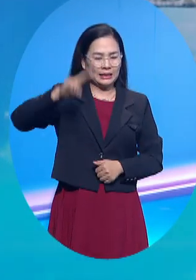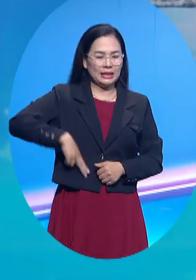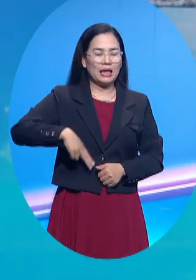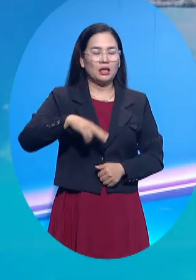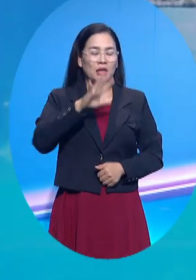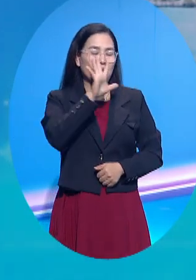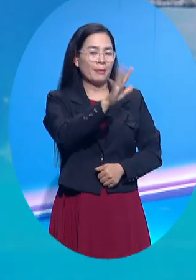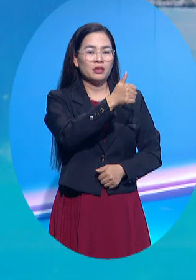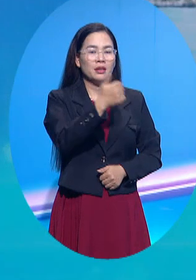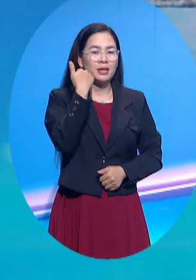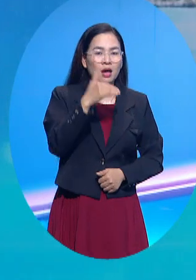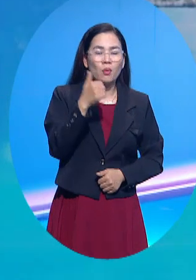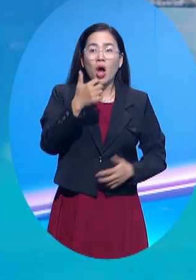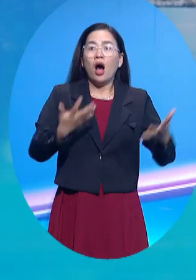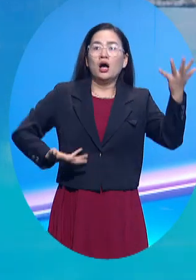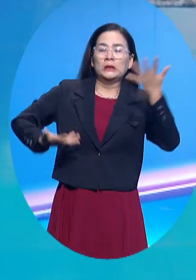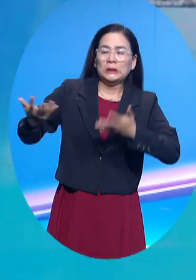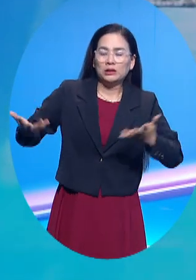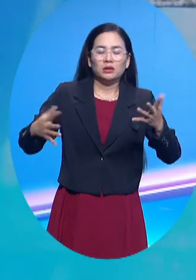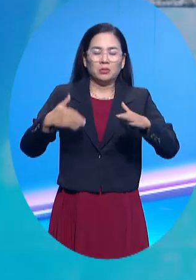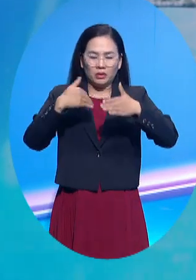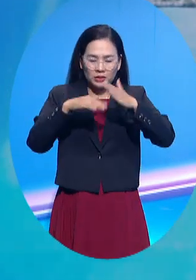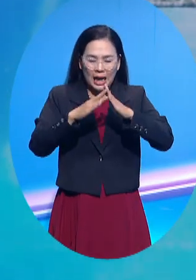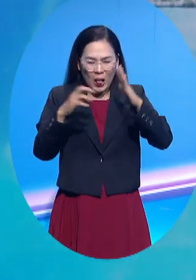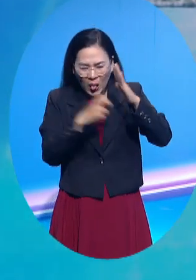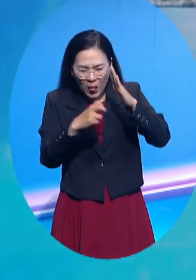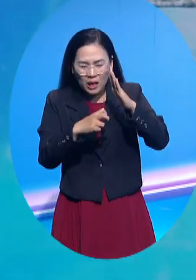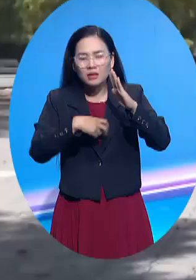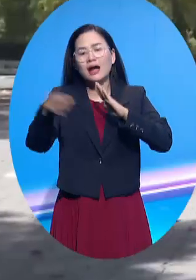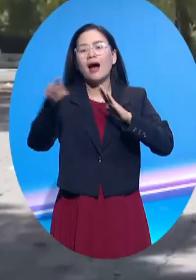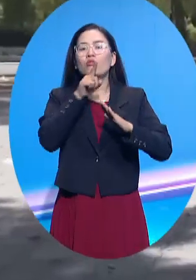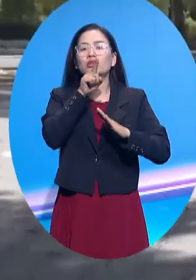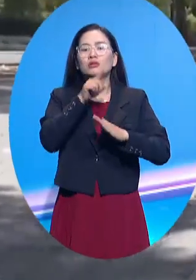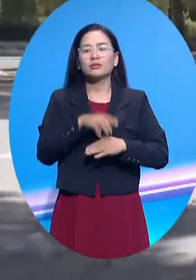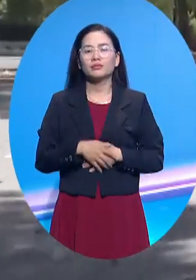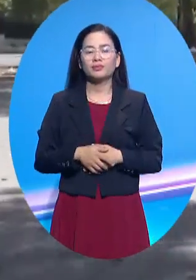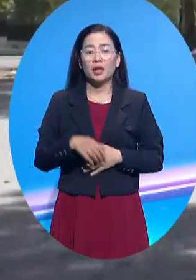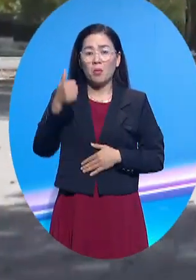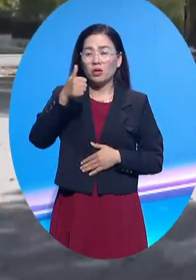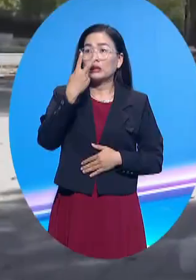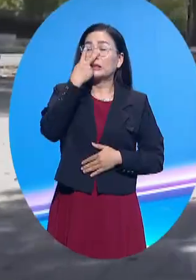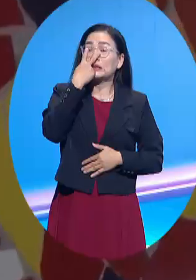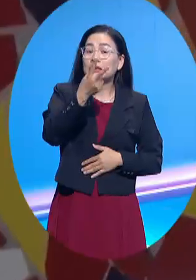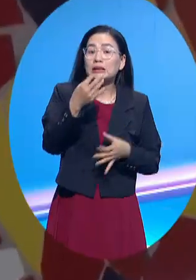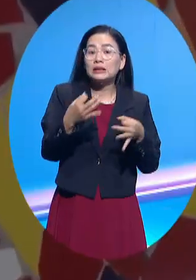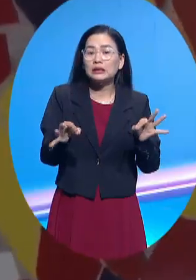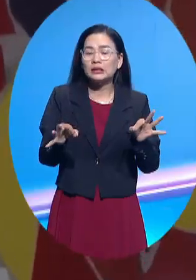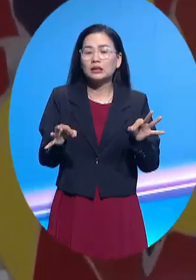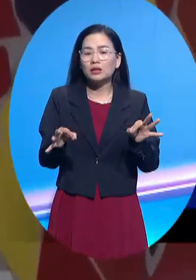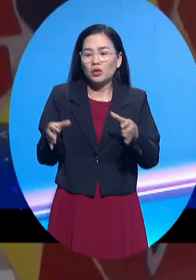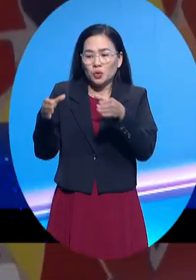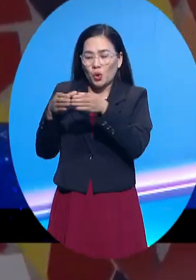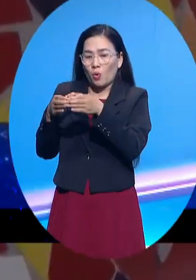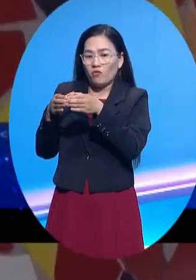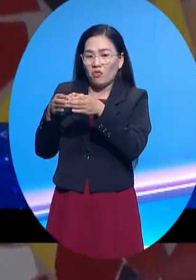tràn ngập đường phố và hiện nhiều người đang mắc kẹt bên trong tòa nhà các nhân chứng cho biết cuộc đối đầu giữa bă